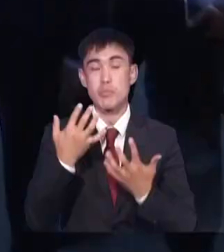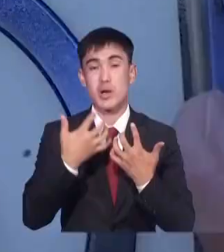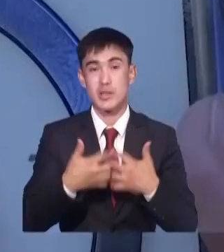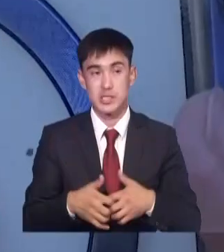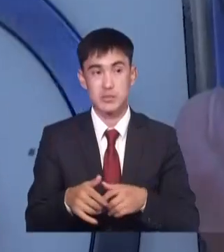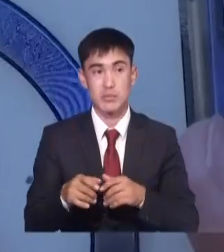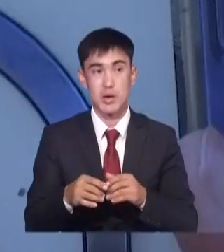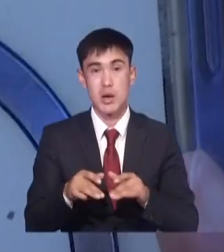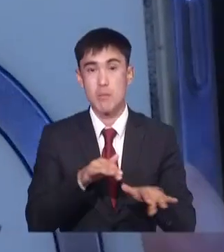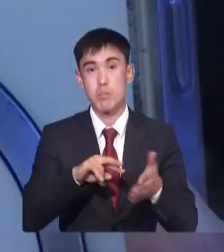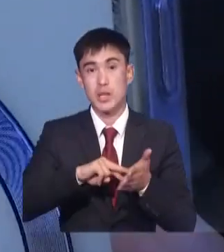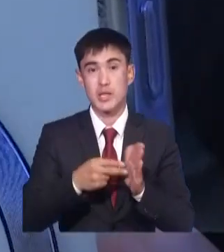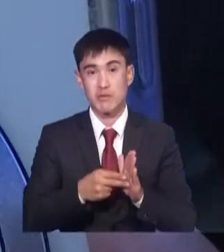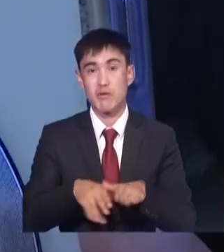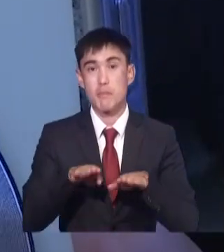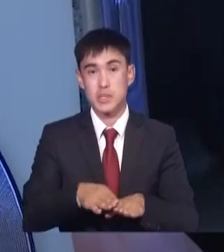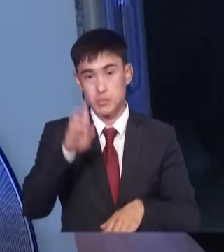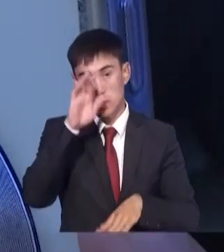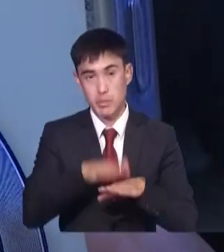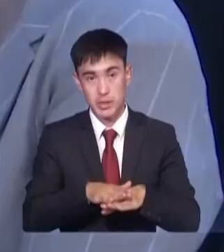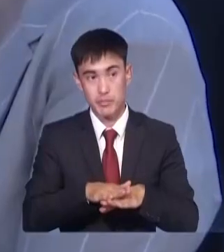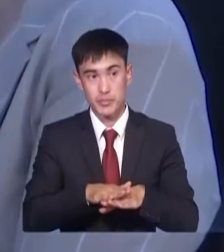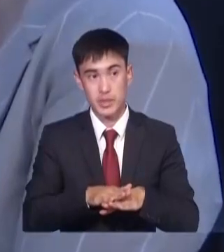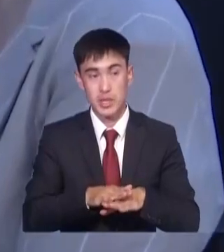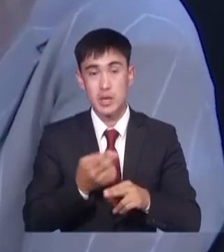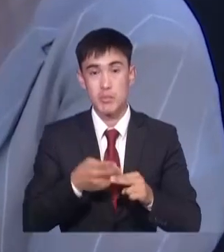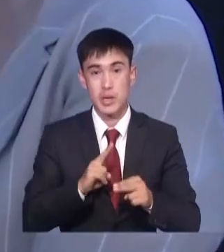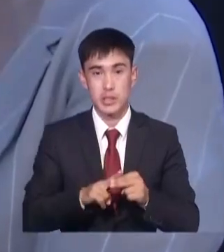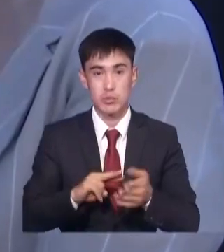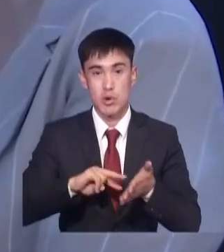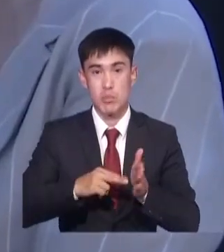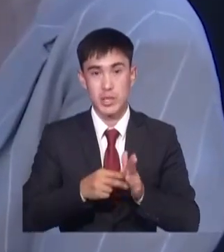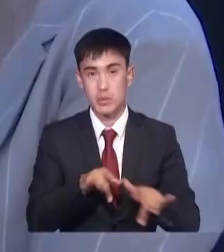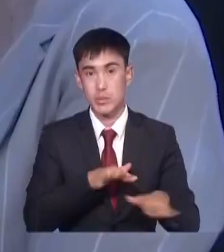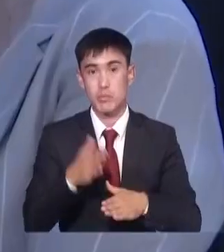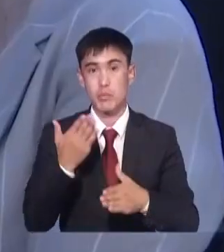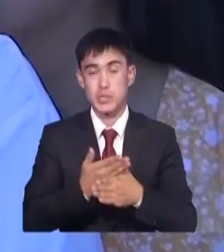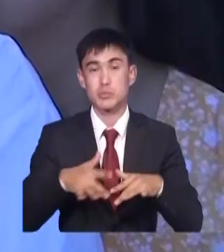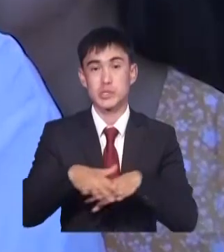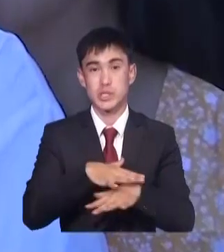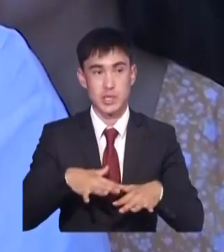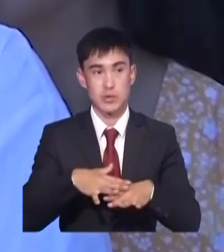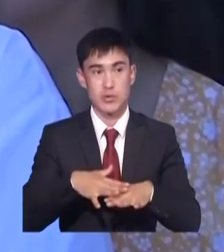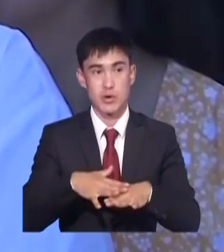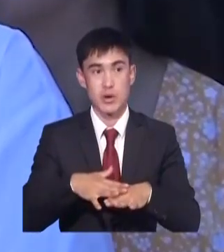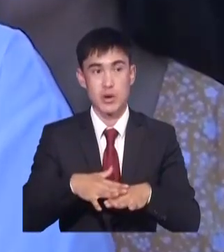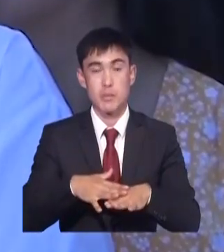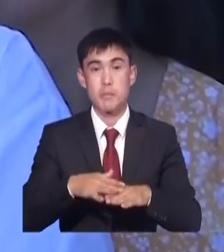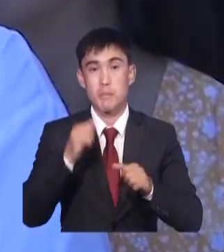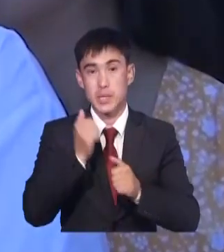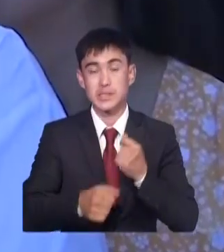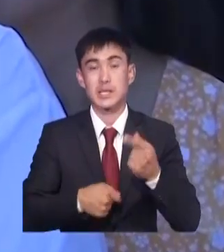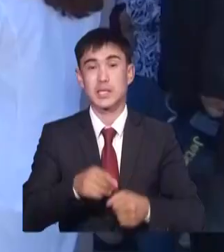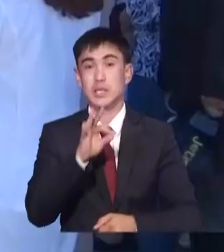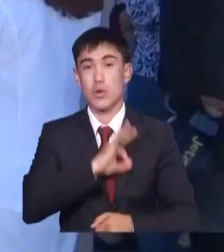механизмов рационального планирования местными акиматами. Ведь в совокупности эти меры помогут местному населению в обретении постоянного